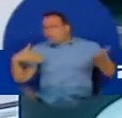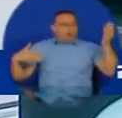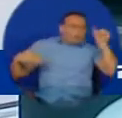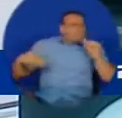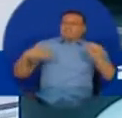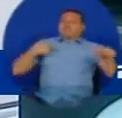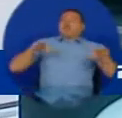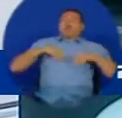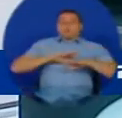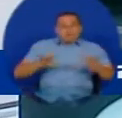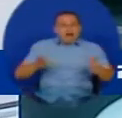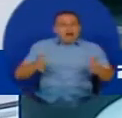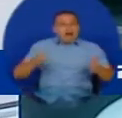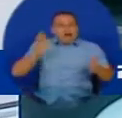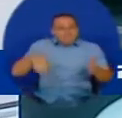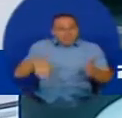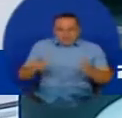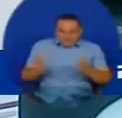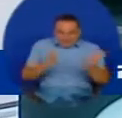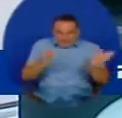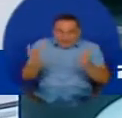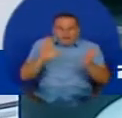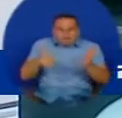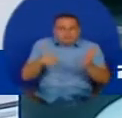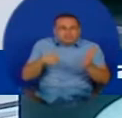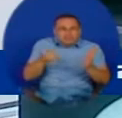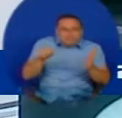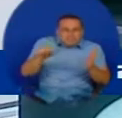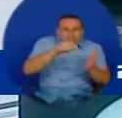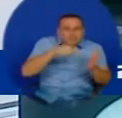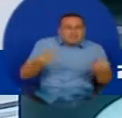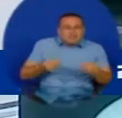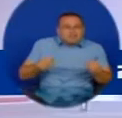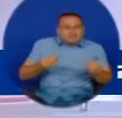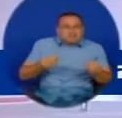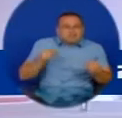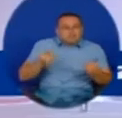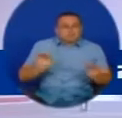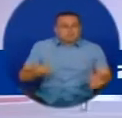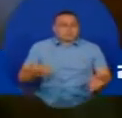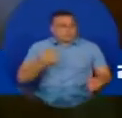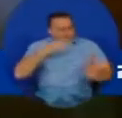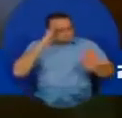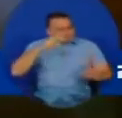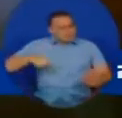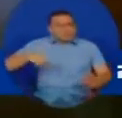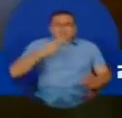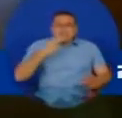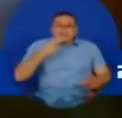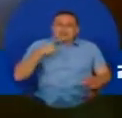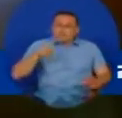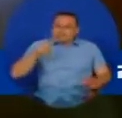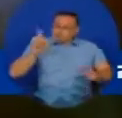יש הרבה מאוד באמצע, ואנחנו נוהגים לומר שרוב הציבור הישראלי הוא ציבור מתון, ורובו אותו ציבור שהגיע